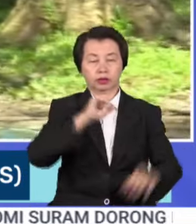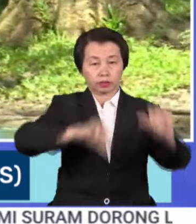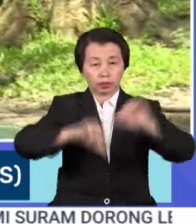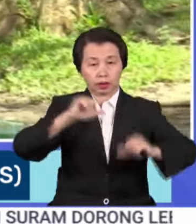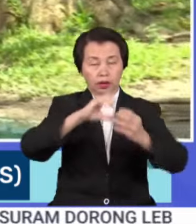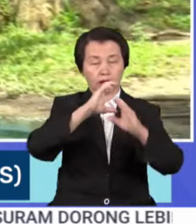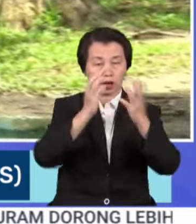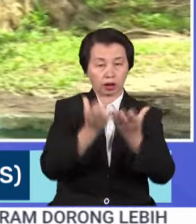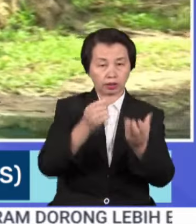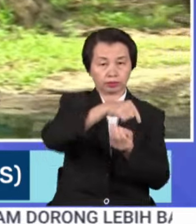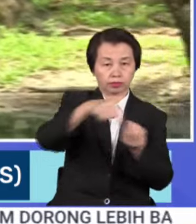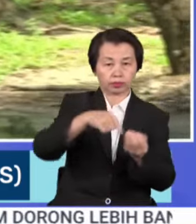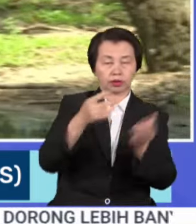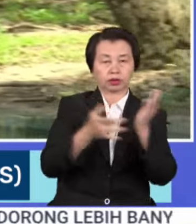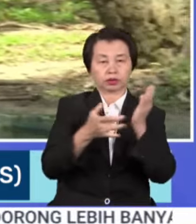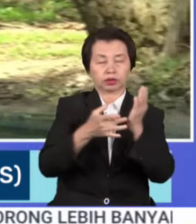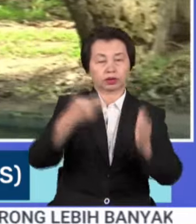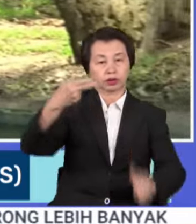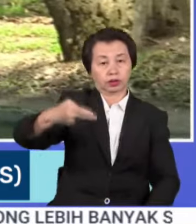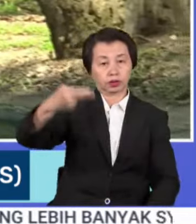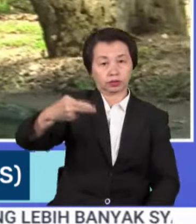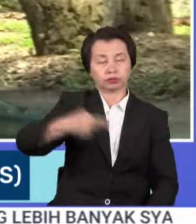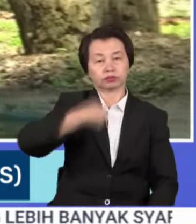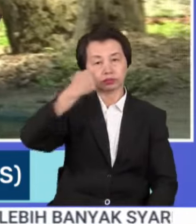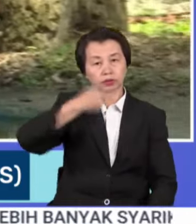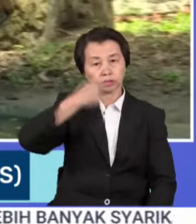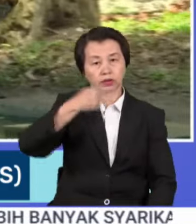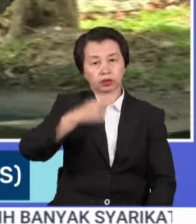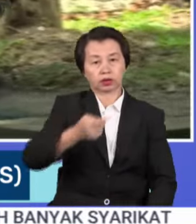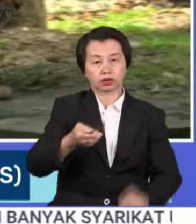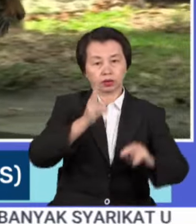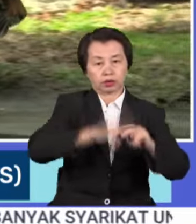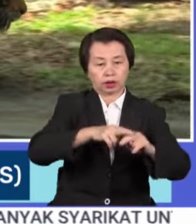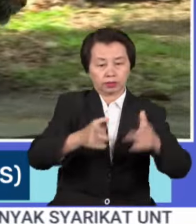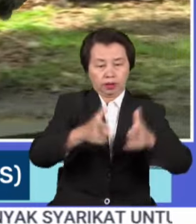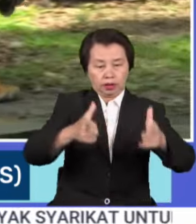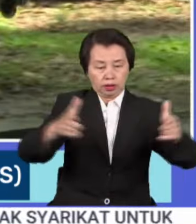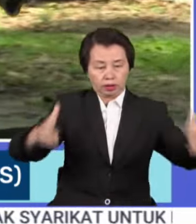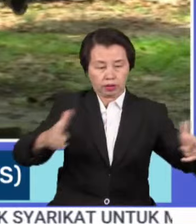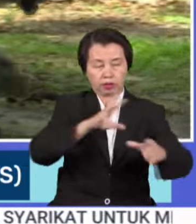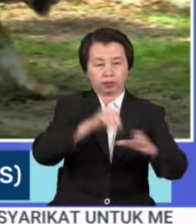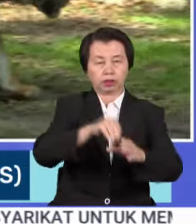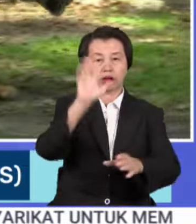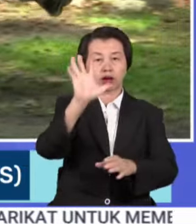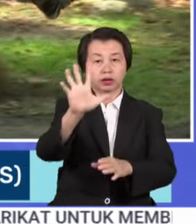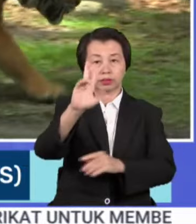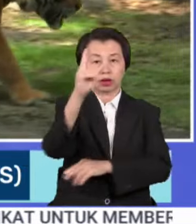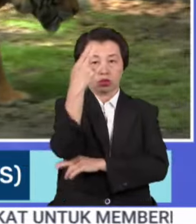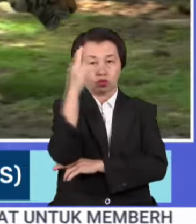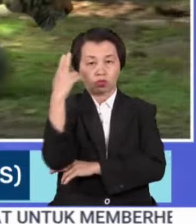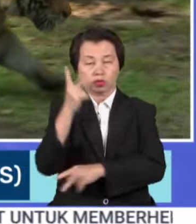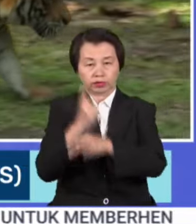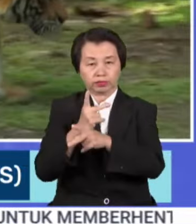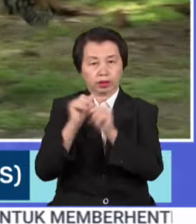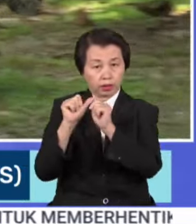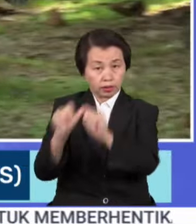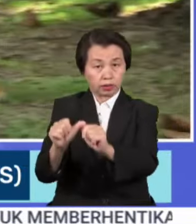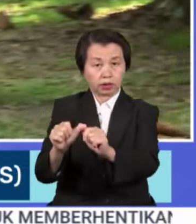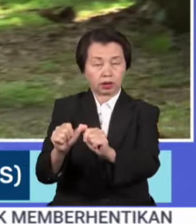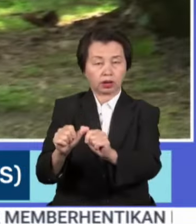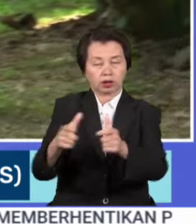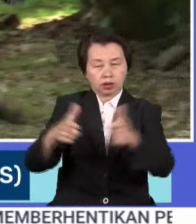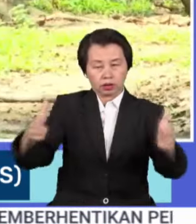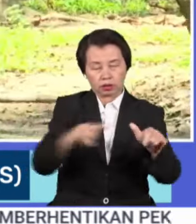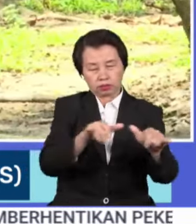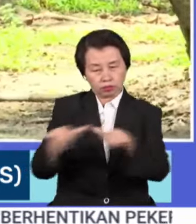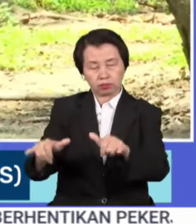dan Teknologi Hijau Perak Teh Kok Lim berkata penambahan melibatkan 5 hutan simpan kekal di negeri itu.